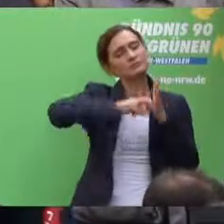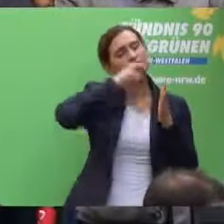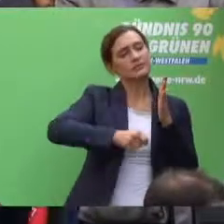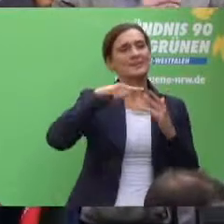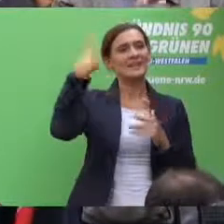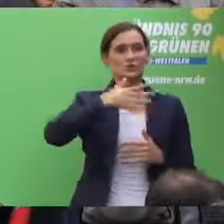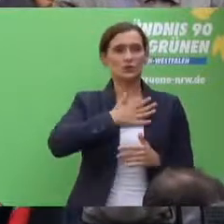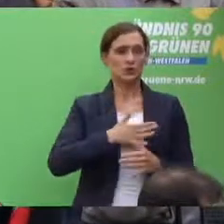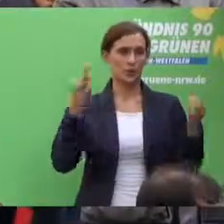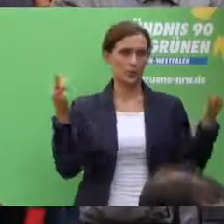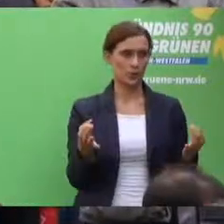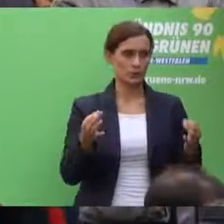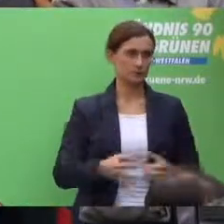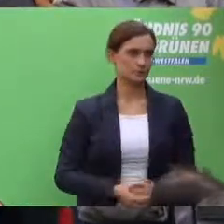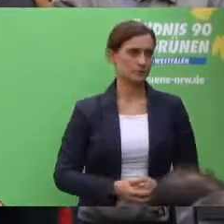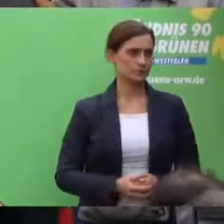wählen.